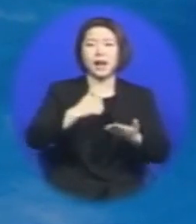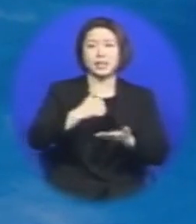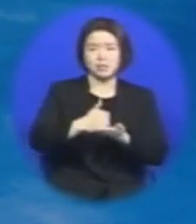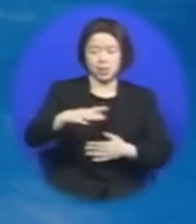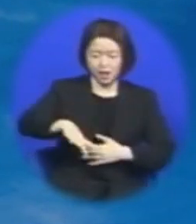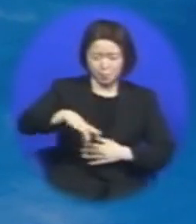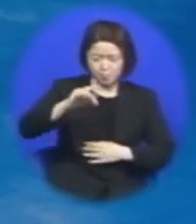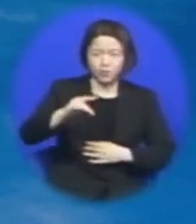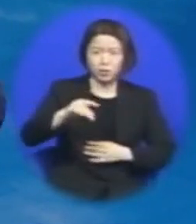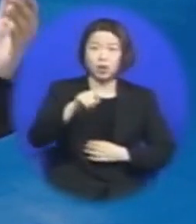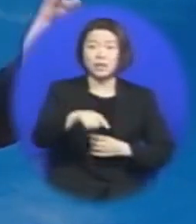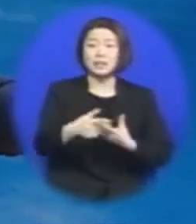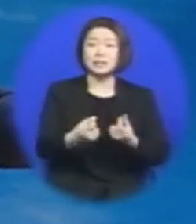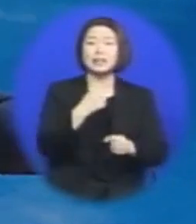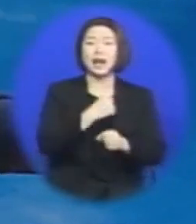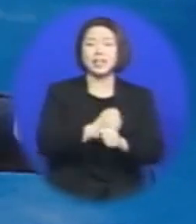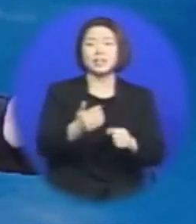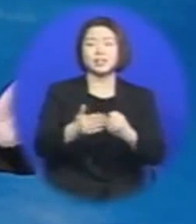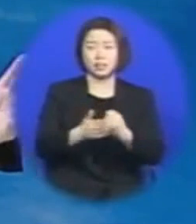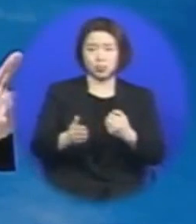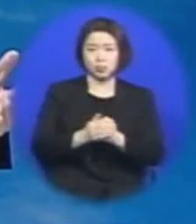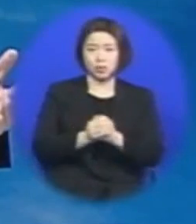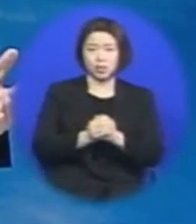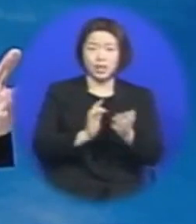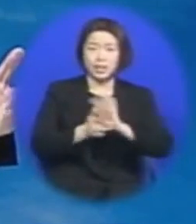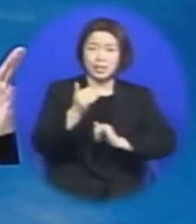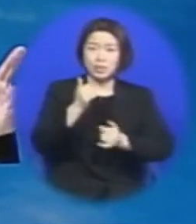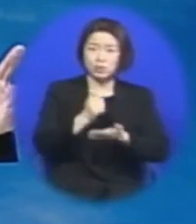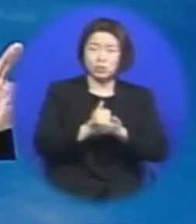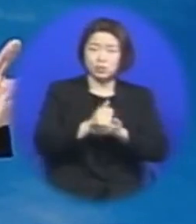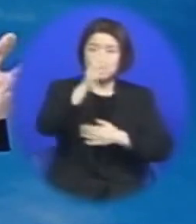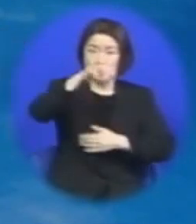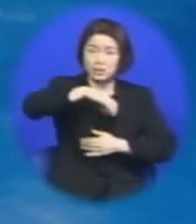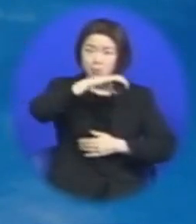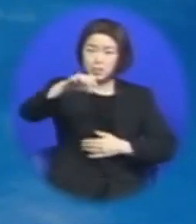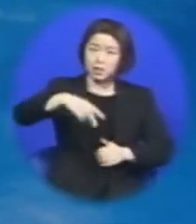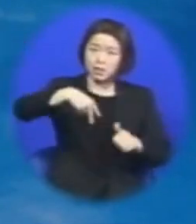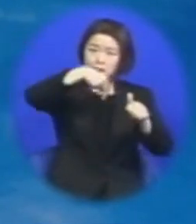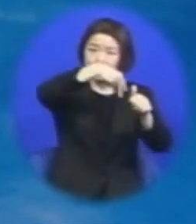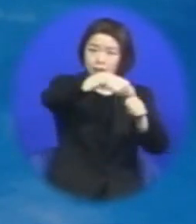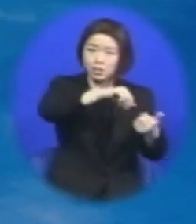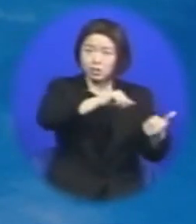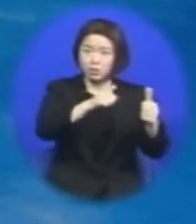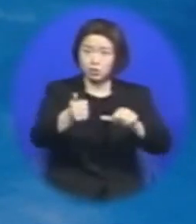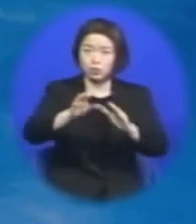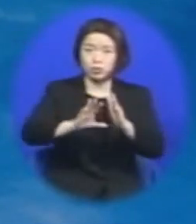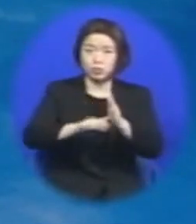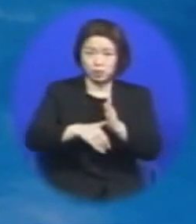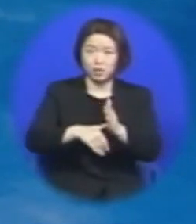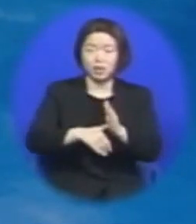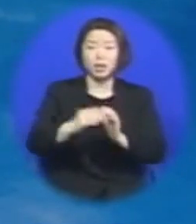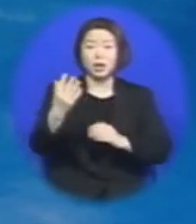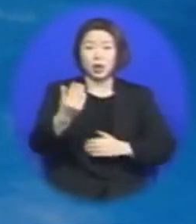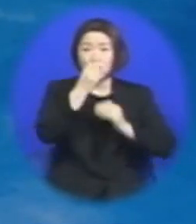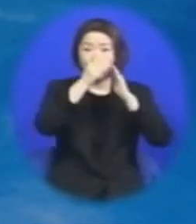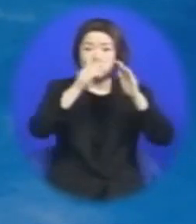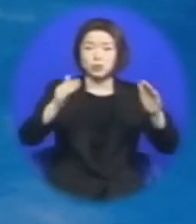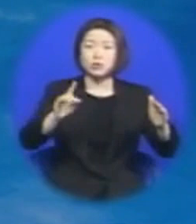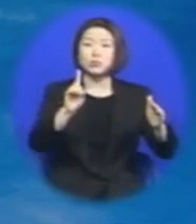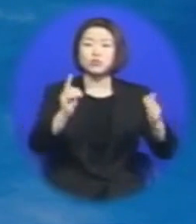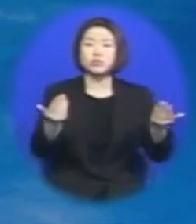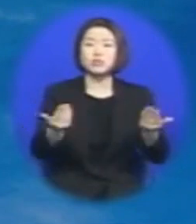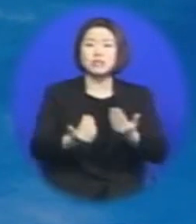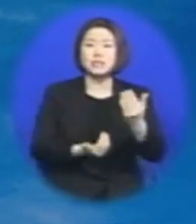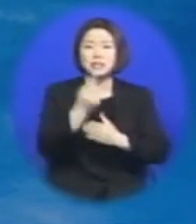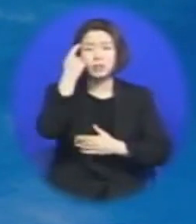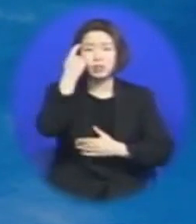때문에 예수님이 십자가에 달려 죽으실 때 성전에 무슨 일이 일어났습니까 하나님과 사람